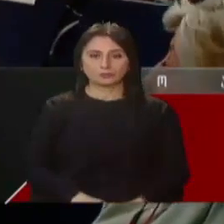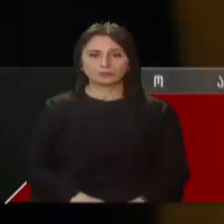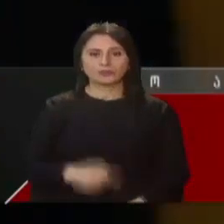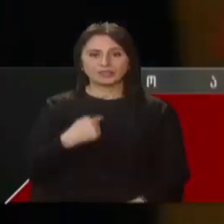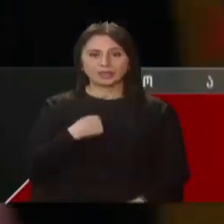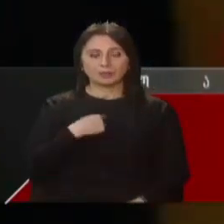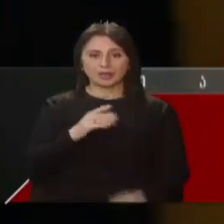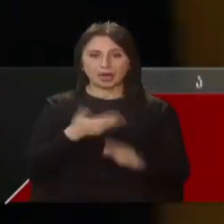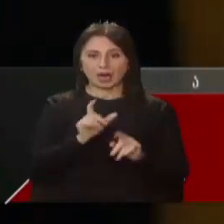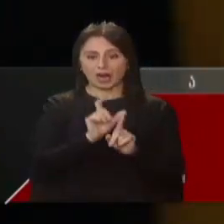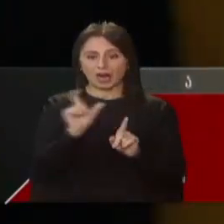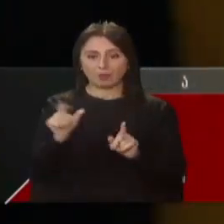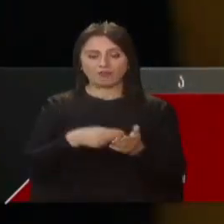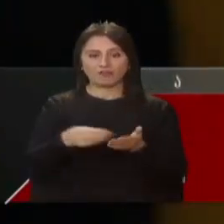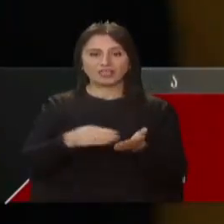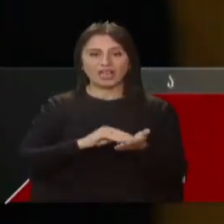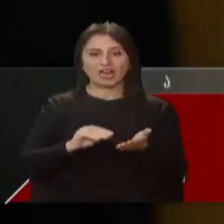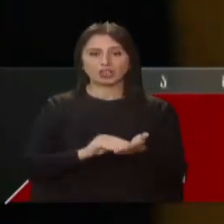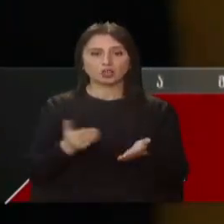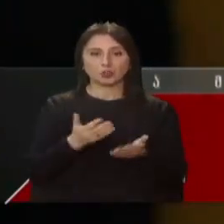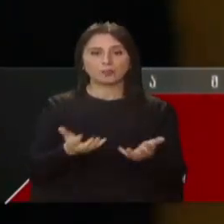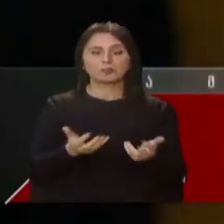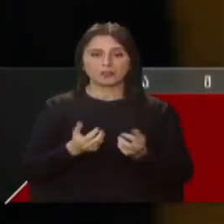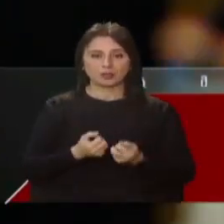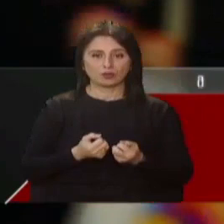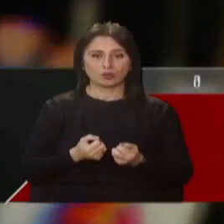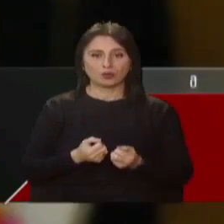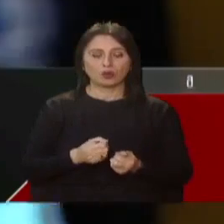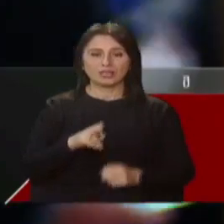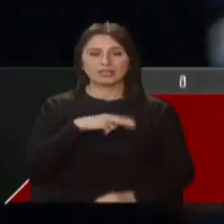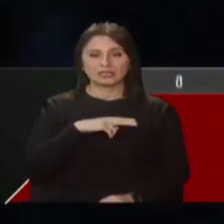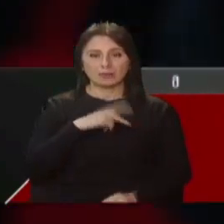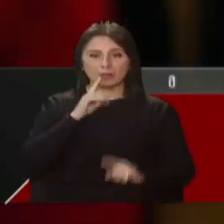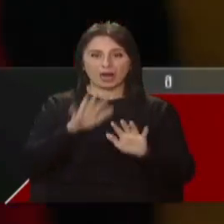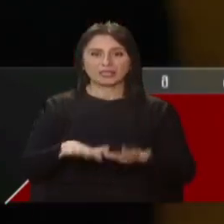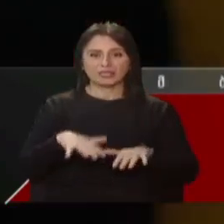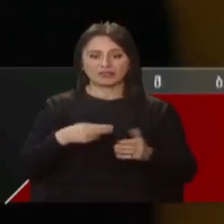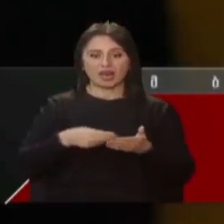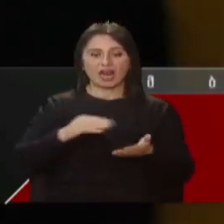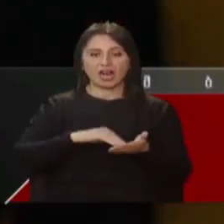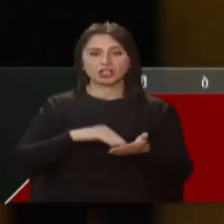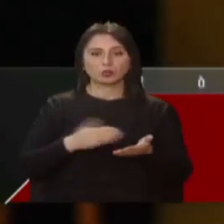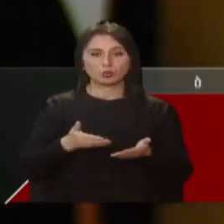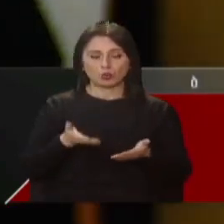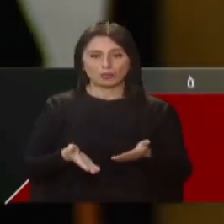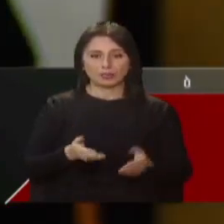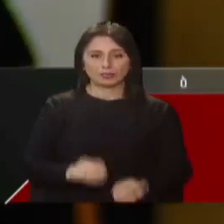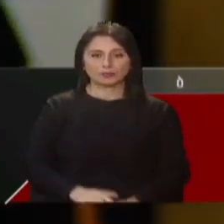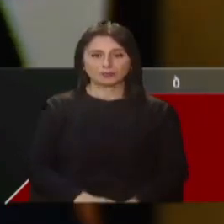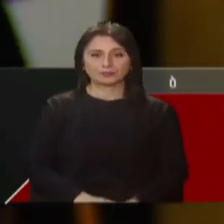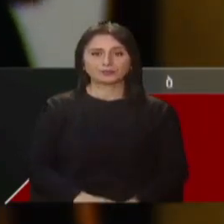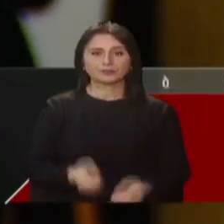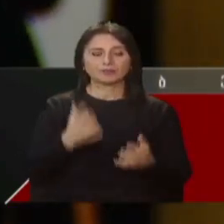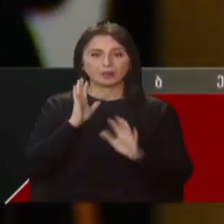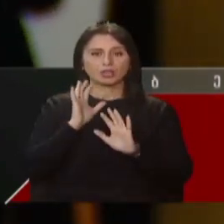მე გამოვყოფდი იმ რეზოლუციებს, რომელიც მიიღო საპარლამენტო ასამბლეამ, რეზოლუციები, რომლებიც